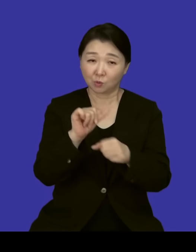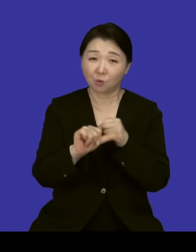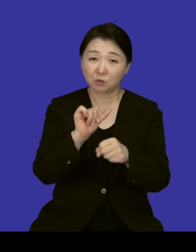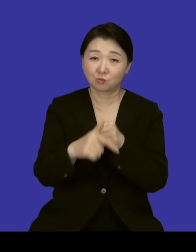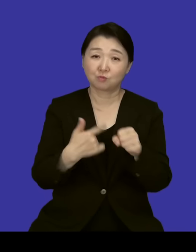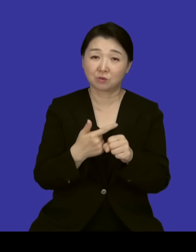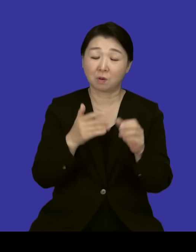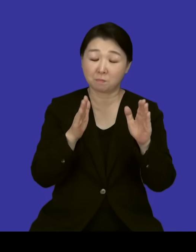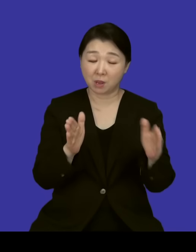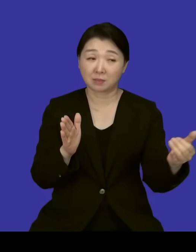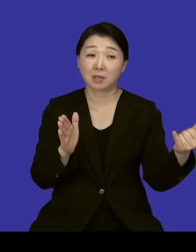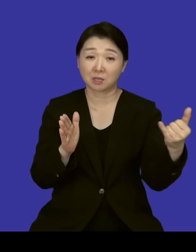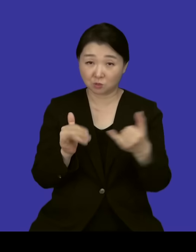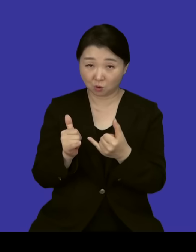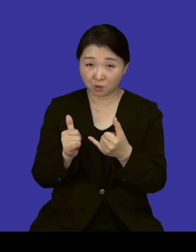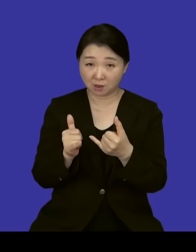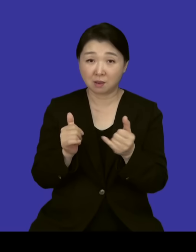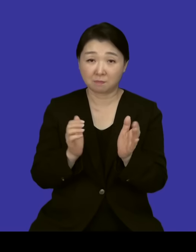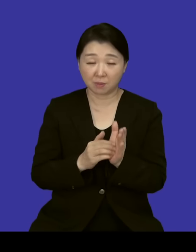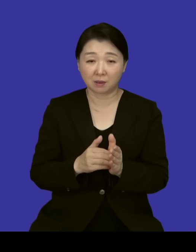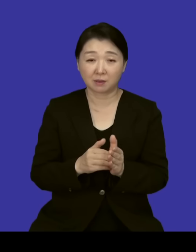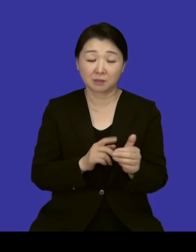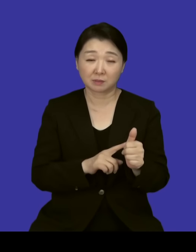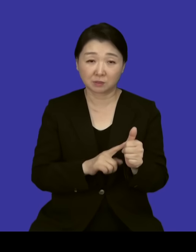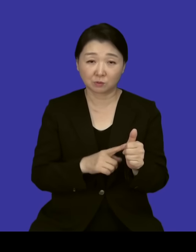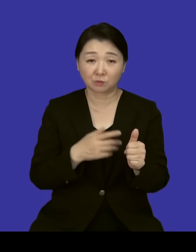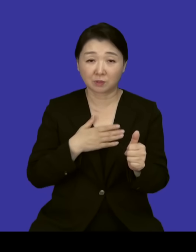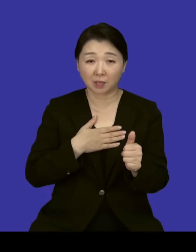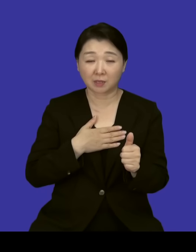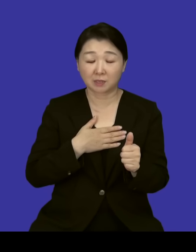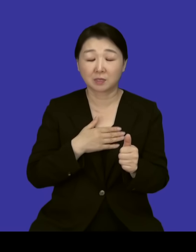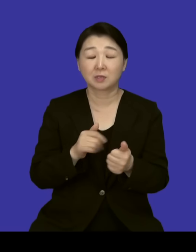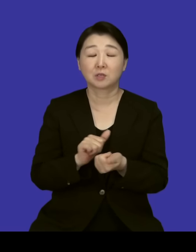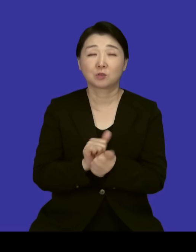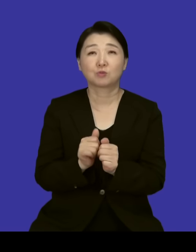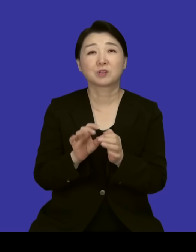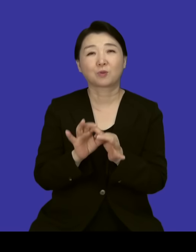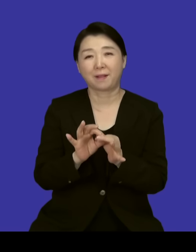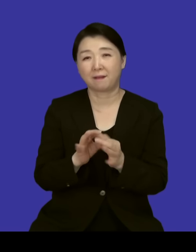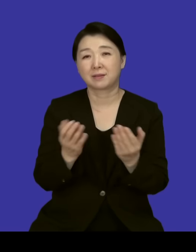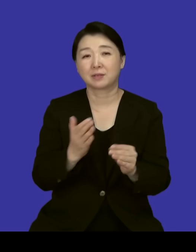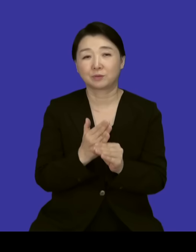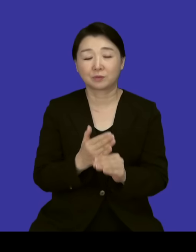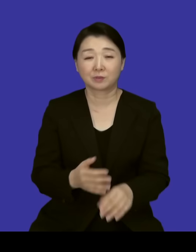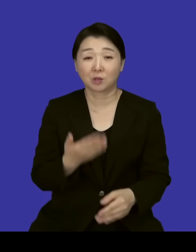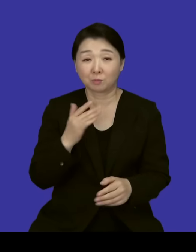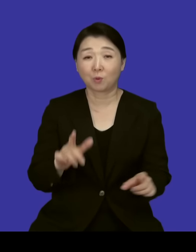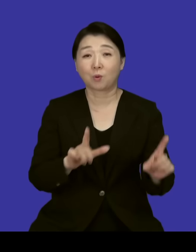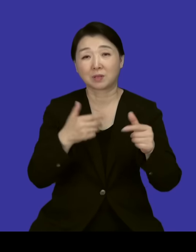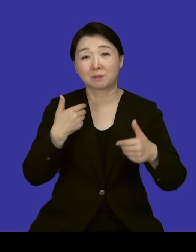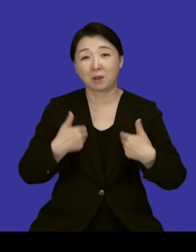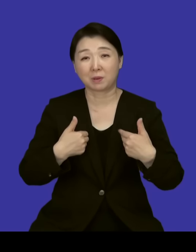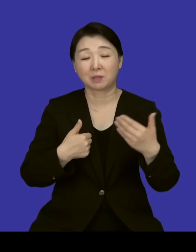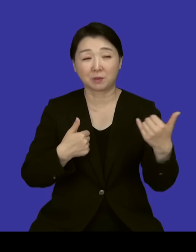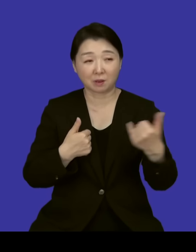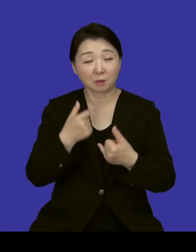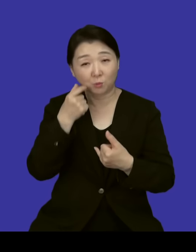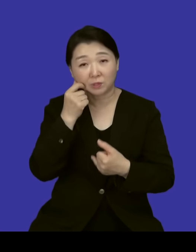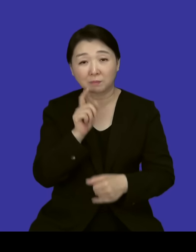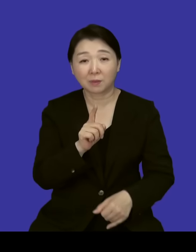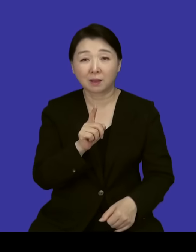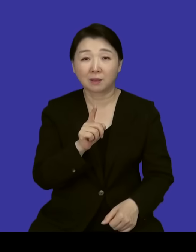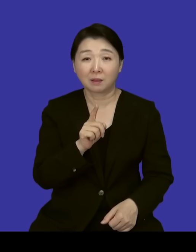거예요. 예. 연락이 없다가. 예. 그 친구도 이제 저희 업계에 있는 친구긴 했었는데 먹고 사는 게 이제 바빠서 그렇다라고